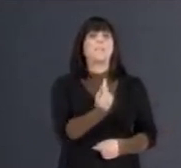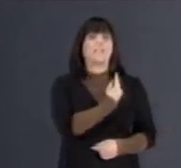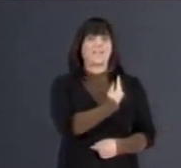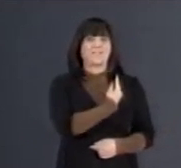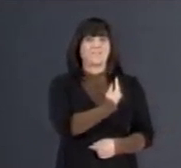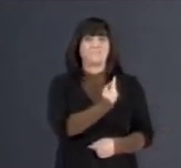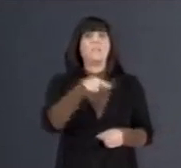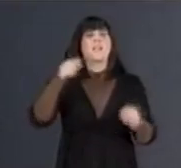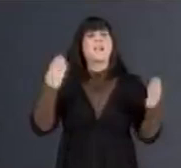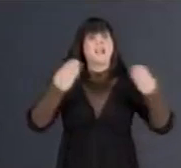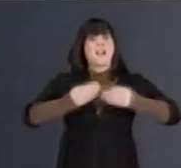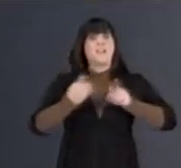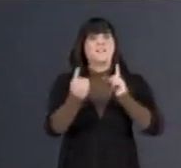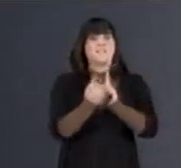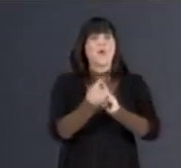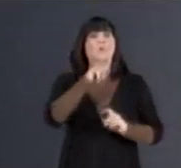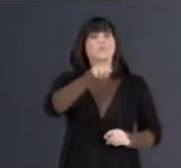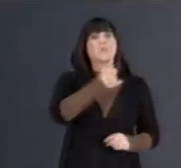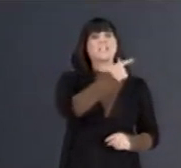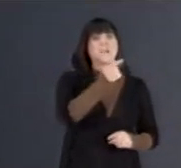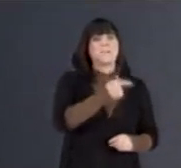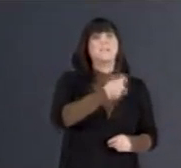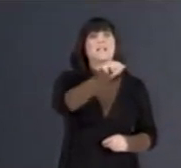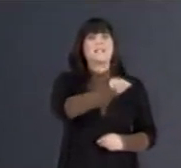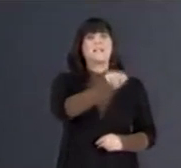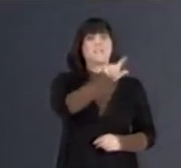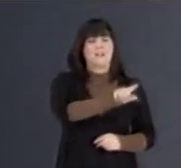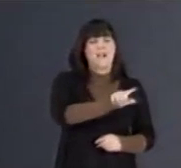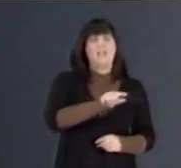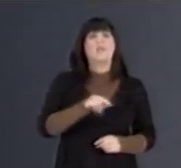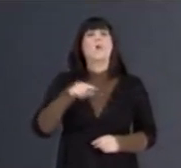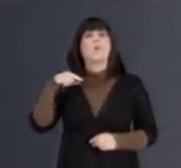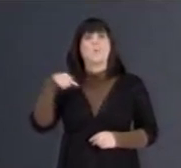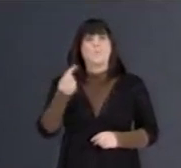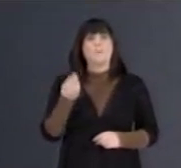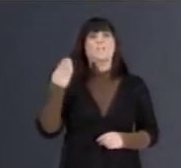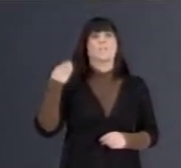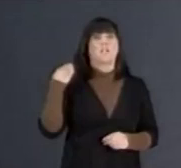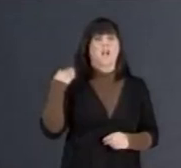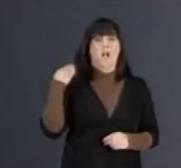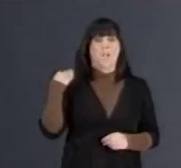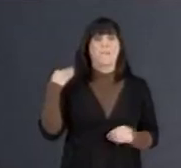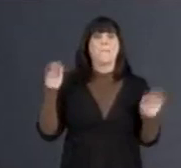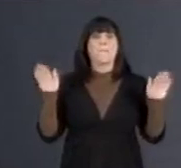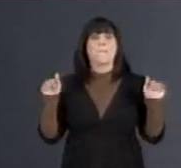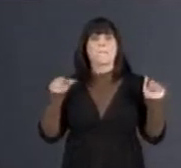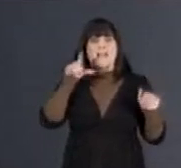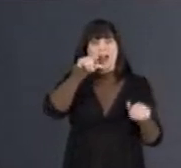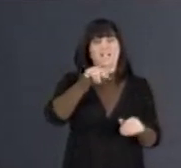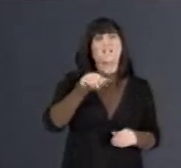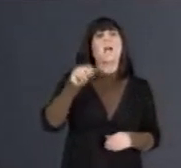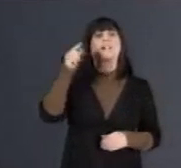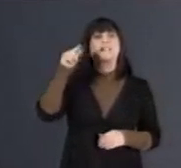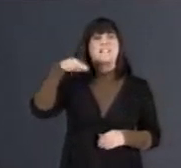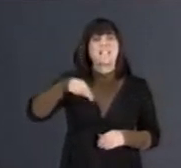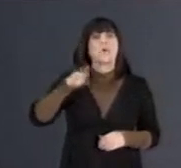se nil-taq għu il-lejla ma surġjon Zamit għall-Lajjanza Liberali se jikoll namana u koll l-iktartart il-kap tal-partit ta-Lajkla, Nazareno